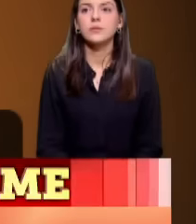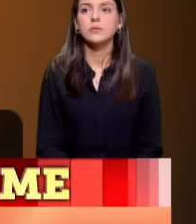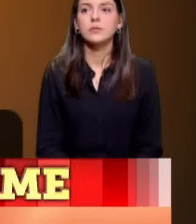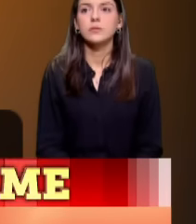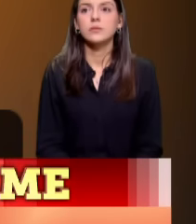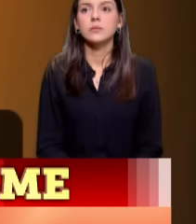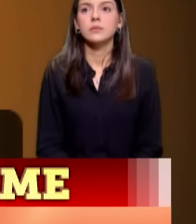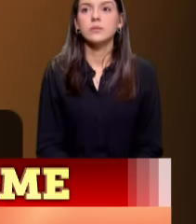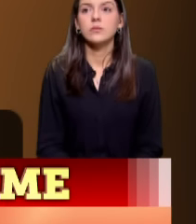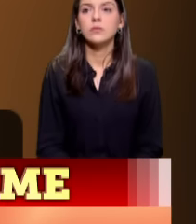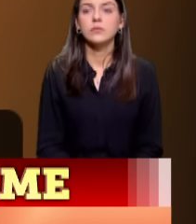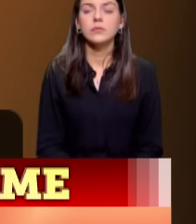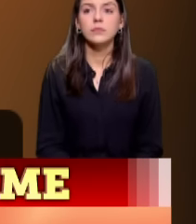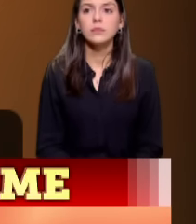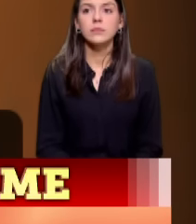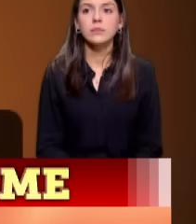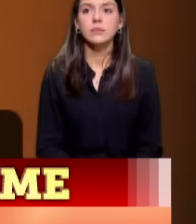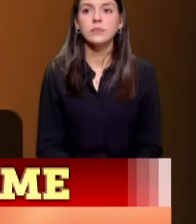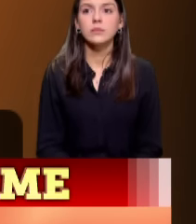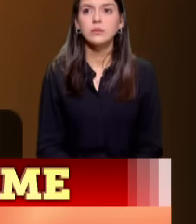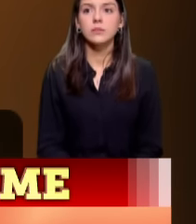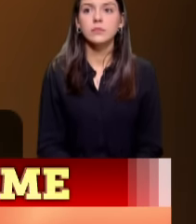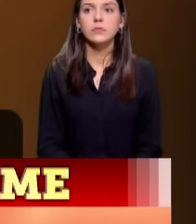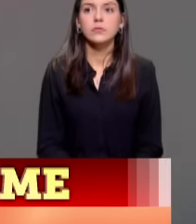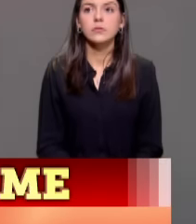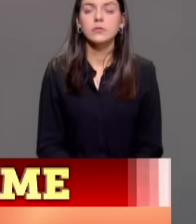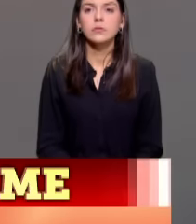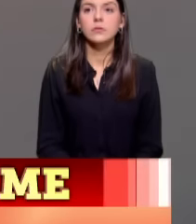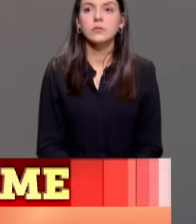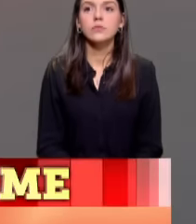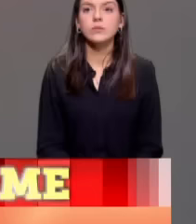Mahalleyi boşalttırıyoruz şu anda. Kaç kaç kaç, kurtarın kendinizi, kaçın.